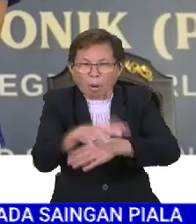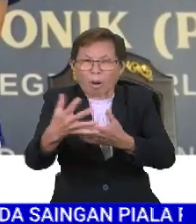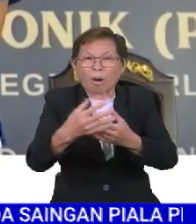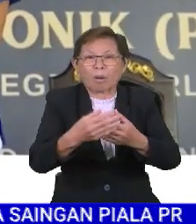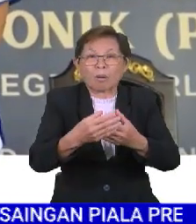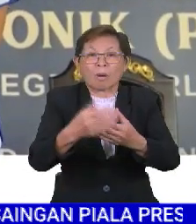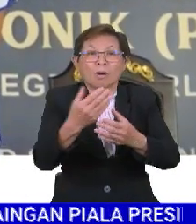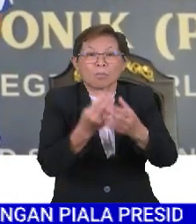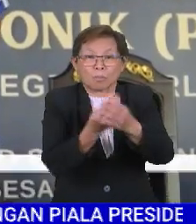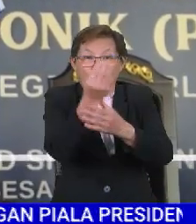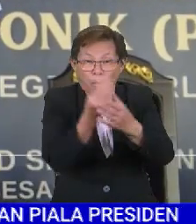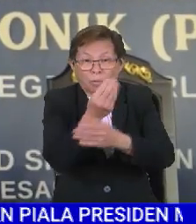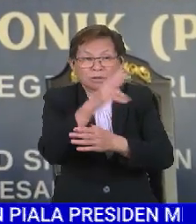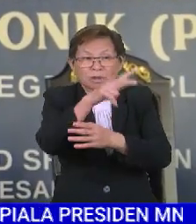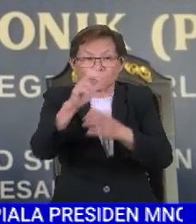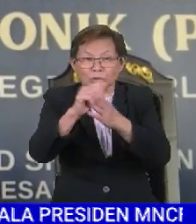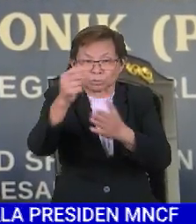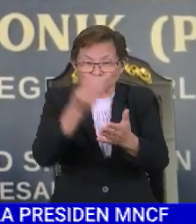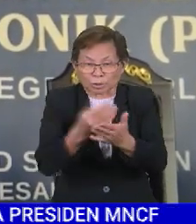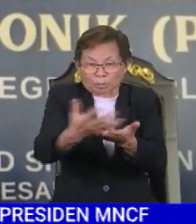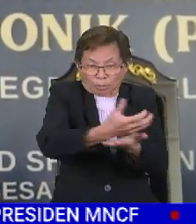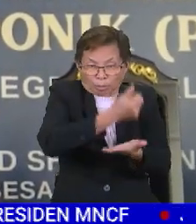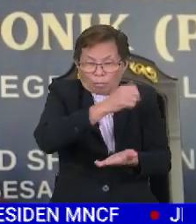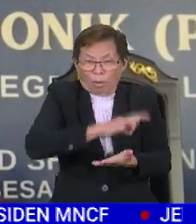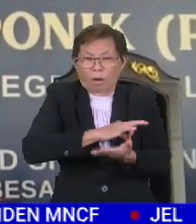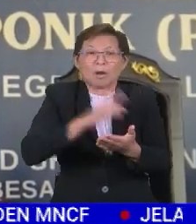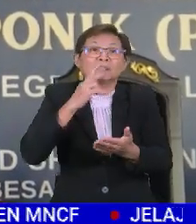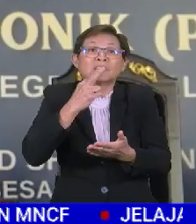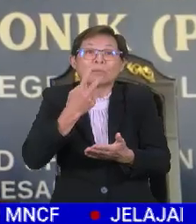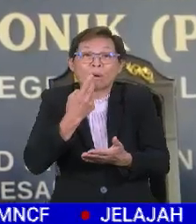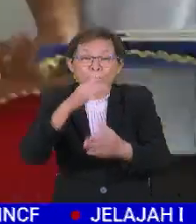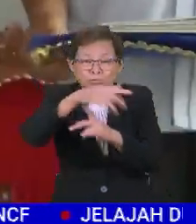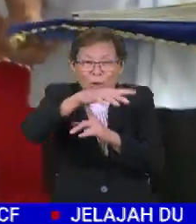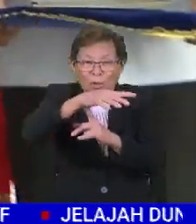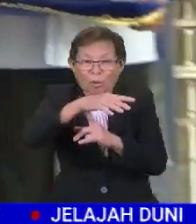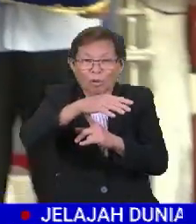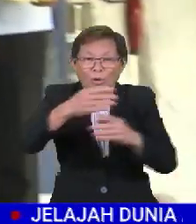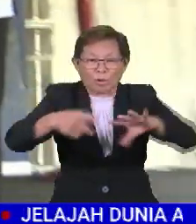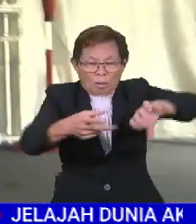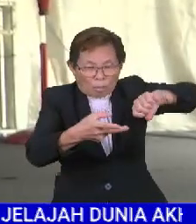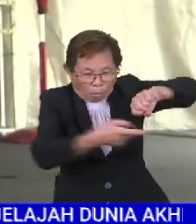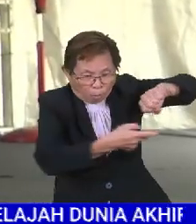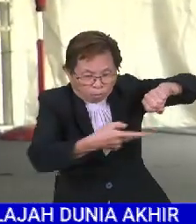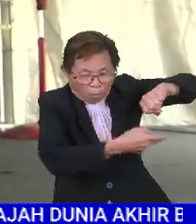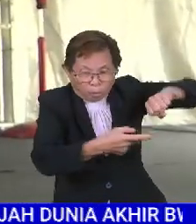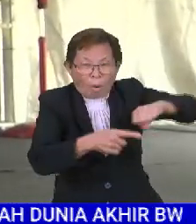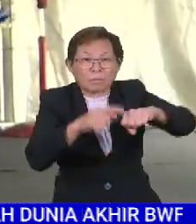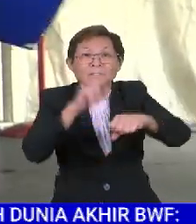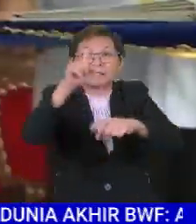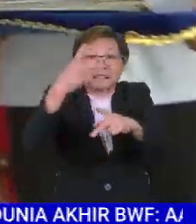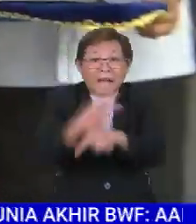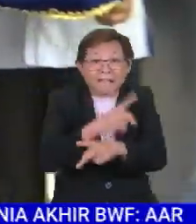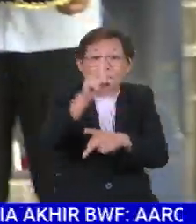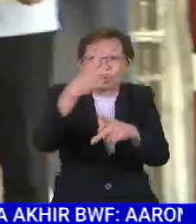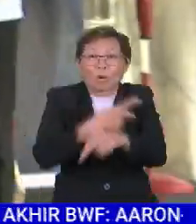hasil mencecah hampir RM300. Secara keseluruhan, hasil sayuran berdaun dapat dituai bagi setiap pusingan ialah